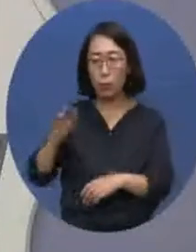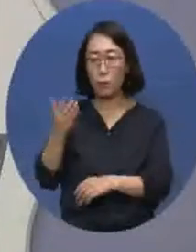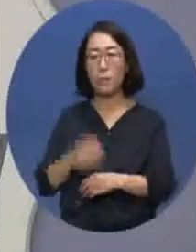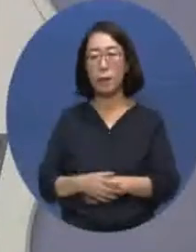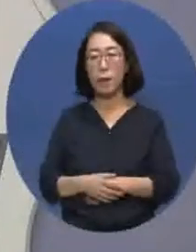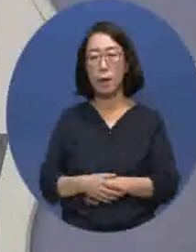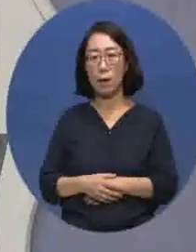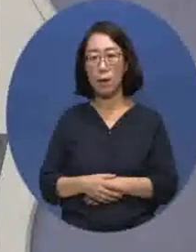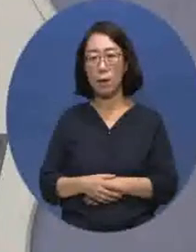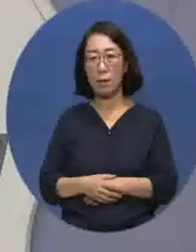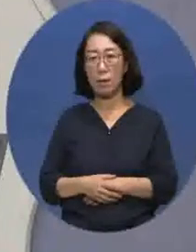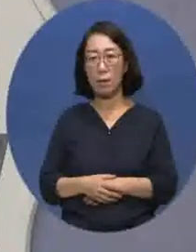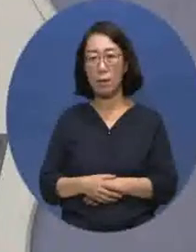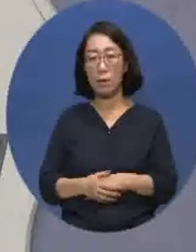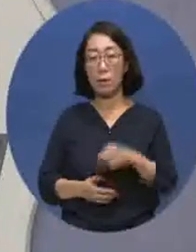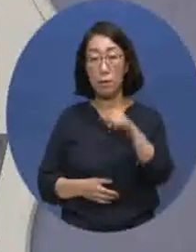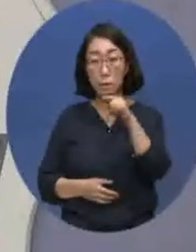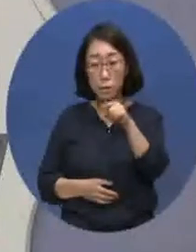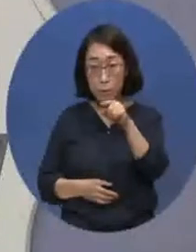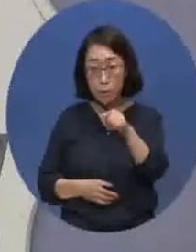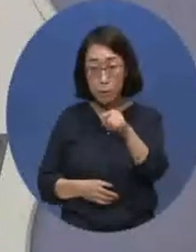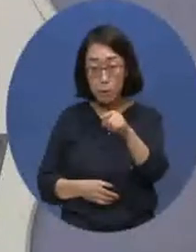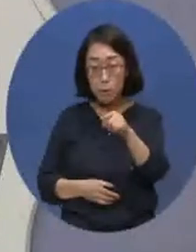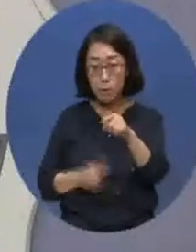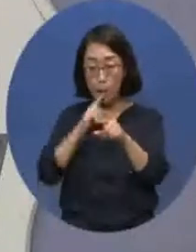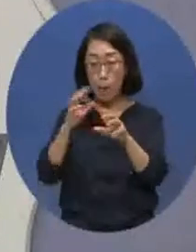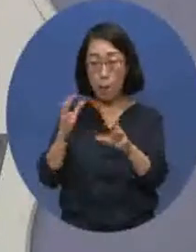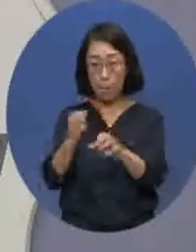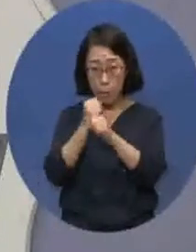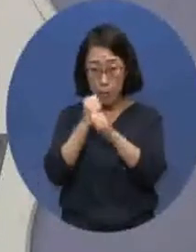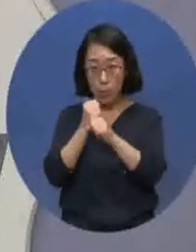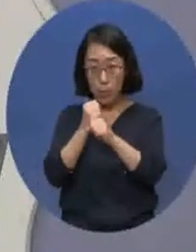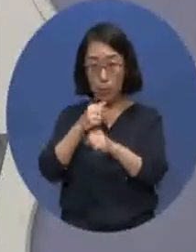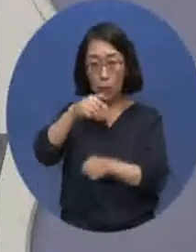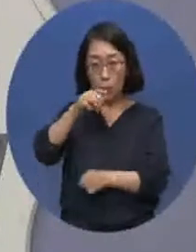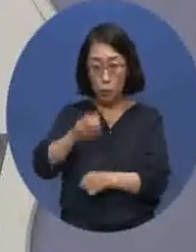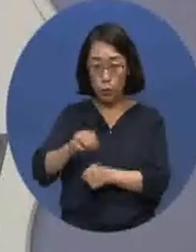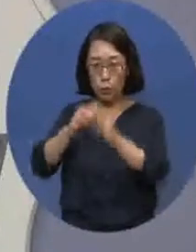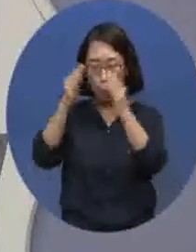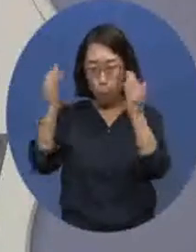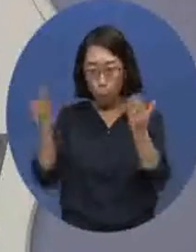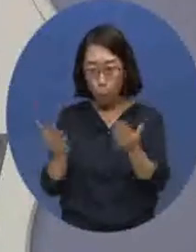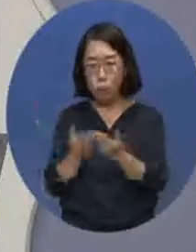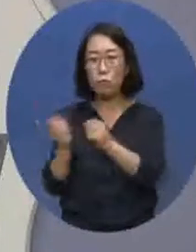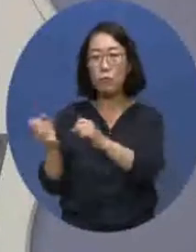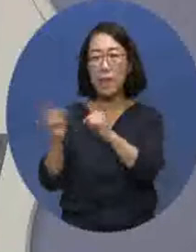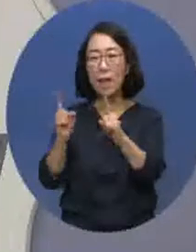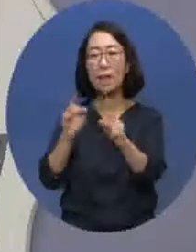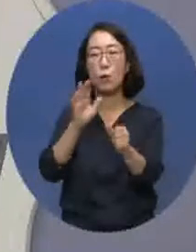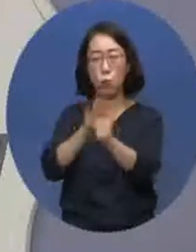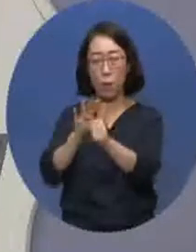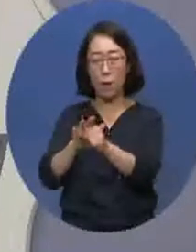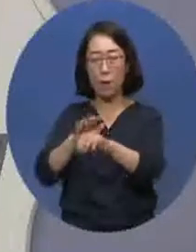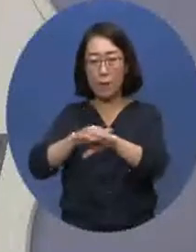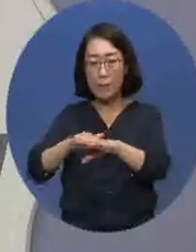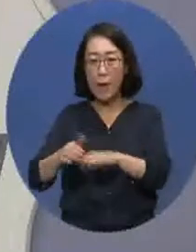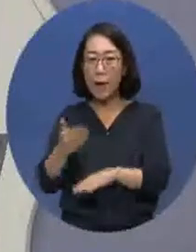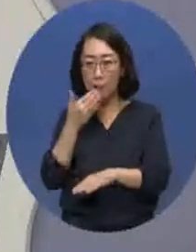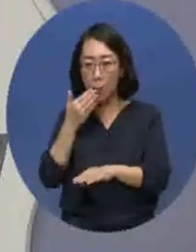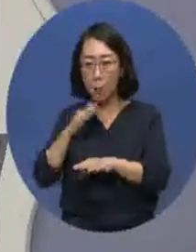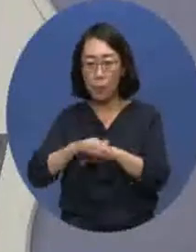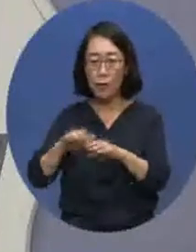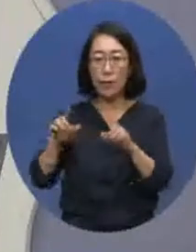보자면 그런 뜻을 갖고 있다면 나 한마디로 정치는 다 살리는 것 다 살린다는 것은 잘 먹고 잘 살 수 있게